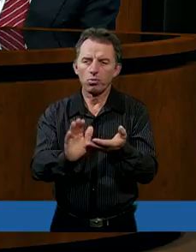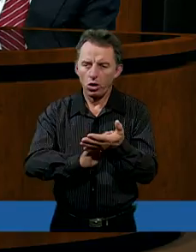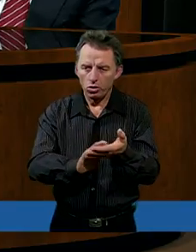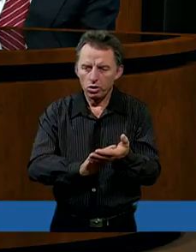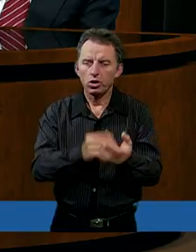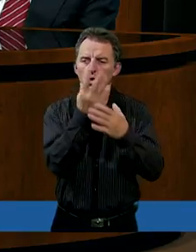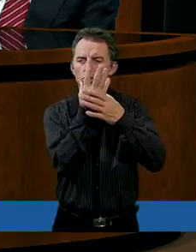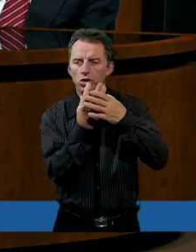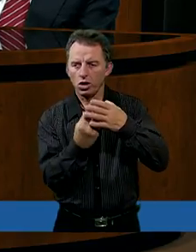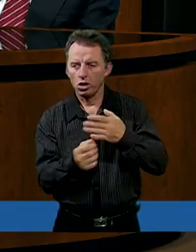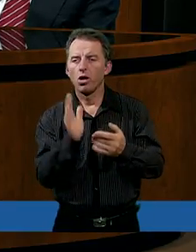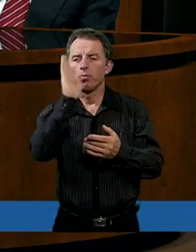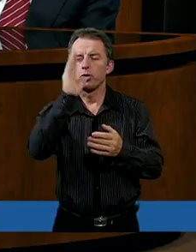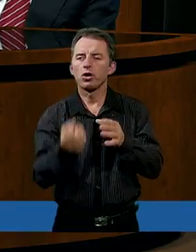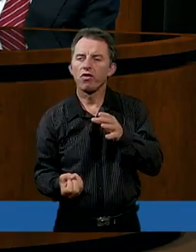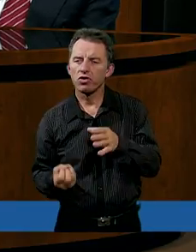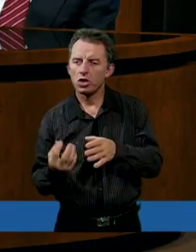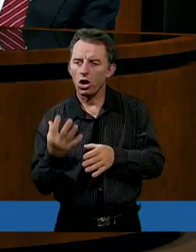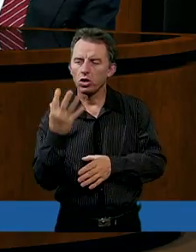czyścić jesienią i później wiosną.